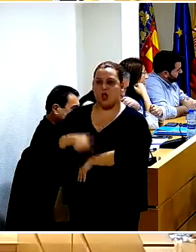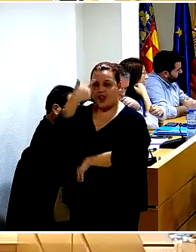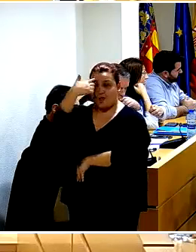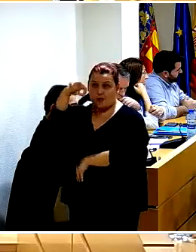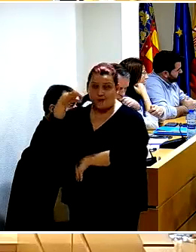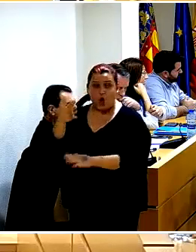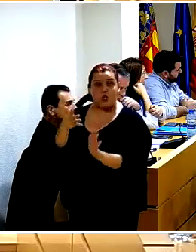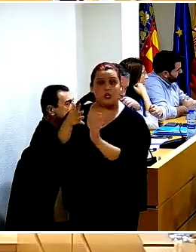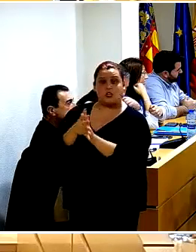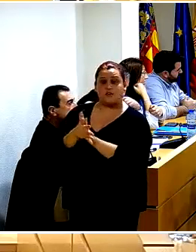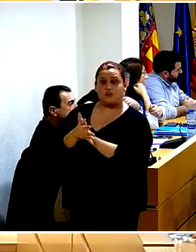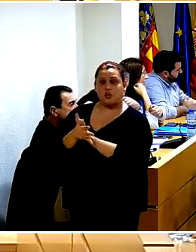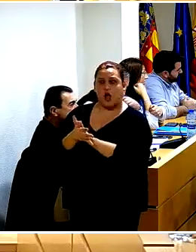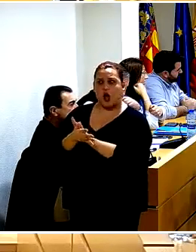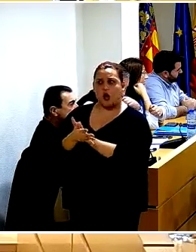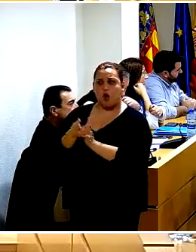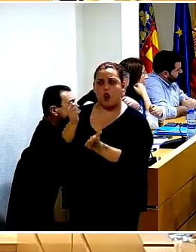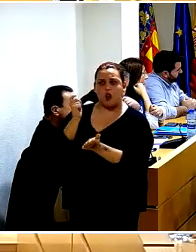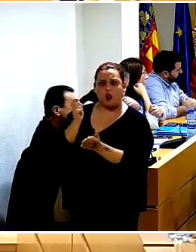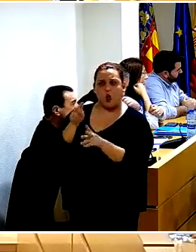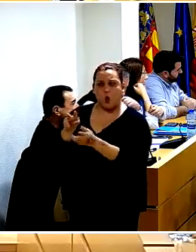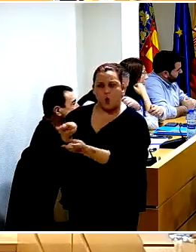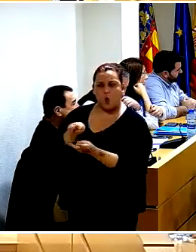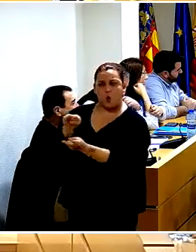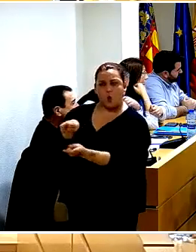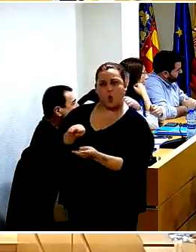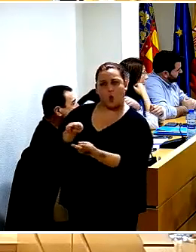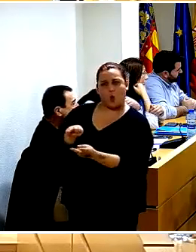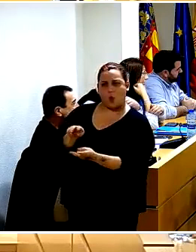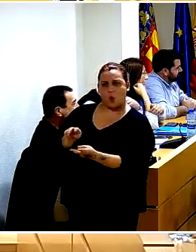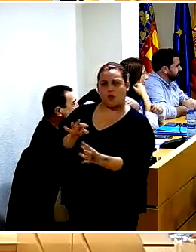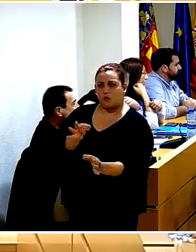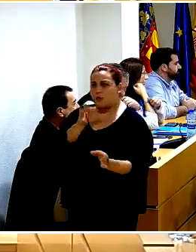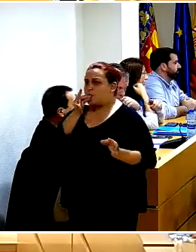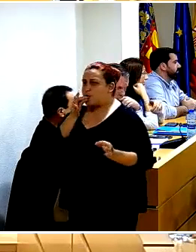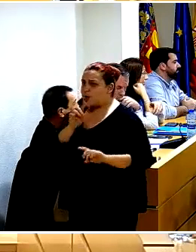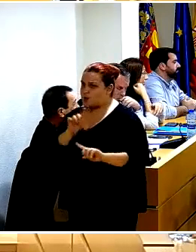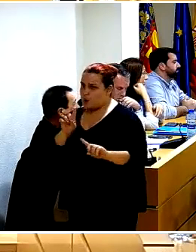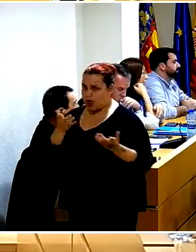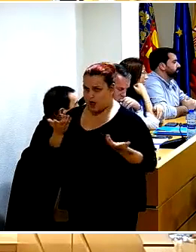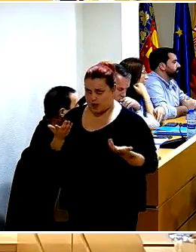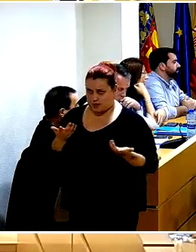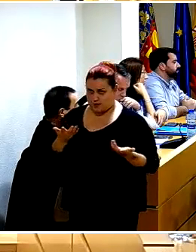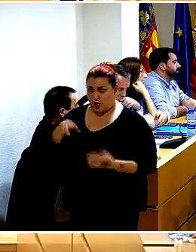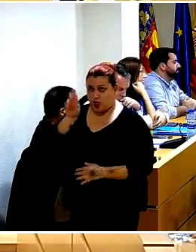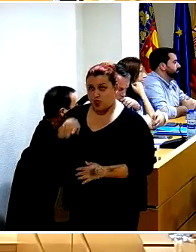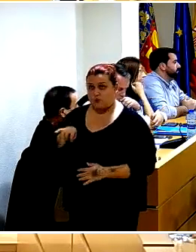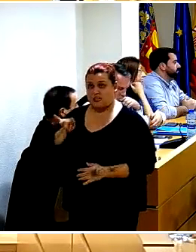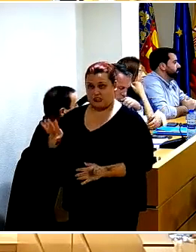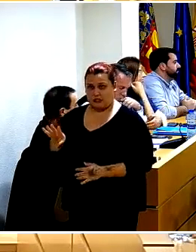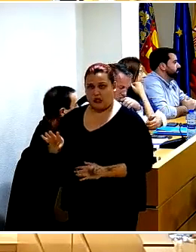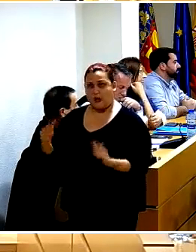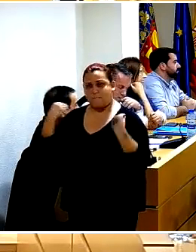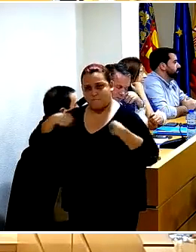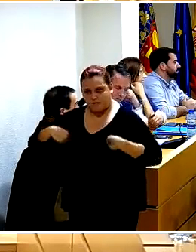significa que estiguin cobrant més a la ciutadania. Els impostos que s'estan cobrant són els mateixos que el Partit Popular va deixar en l'any 2015. O sigui que, si ara